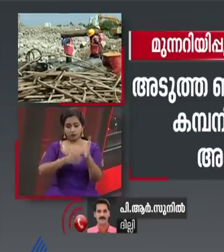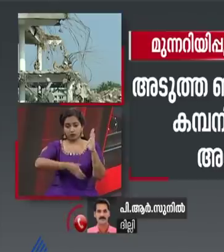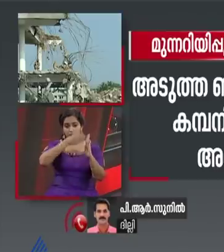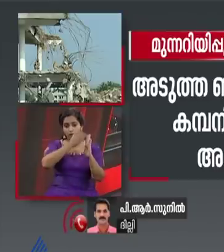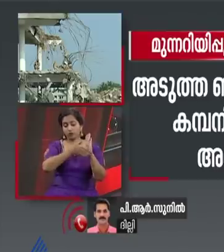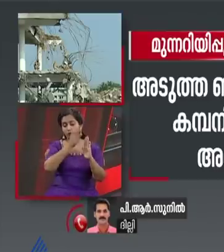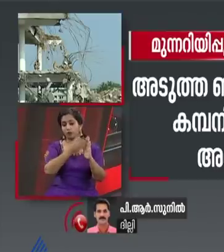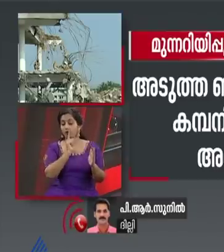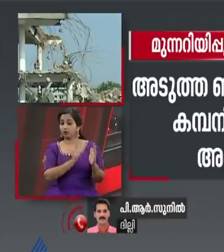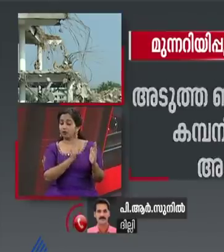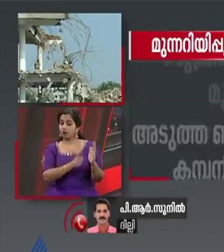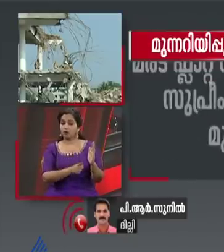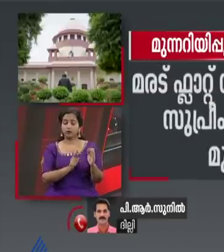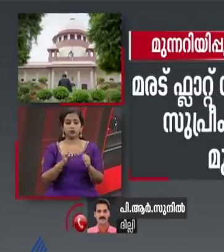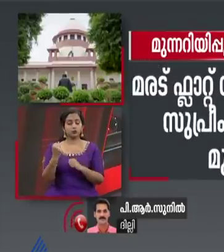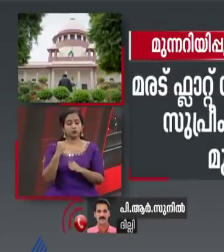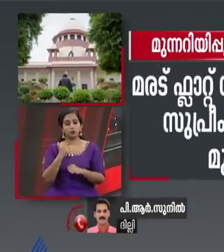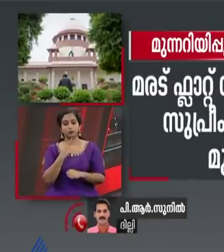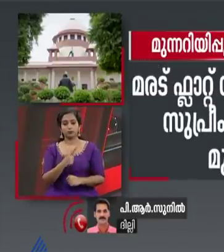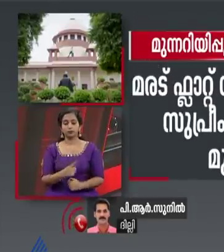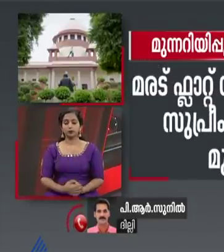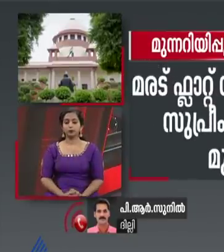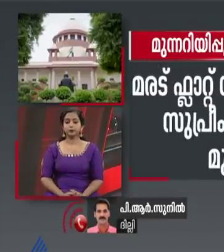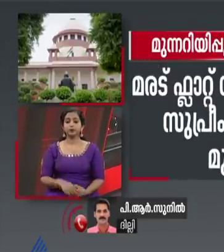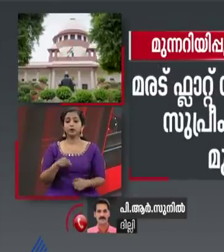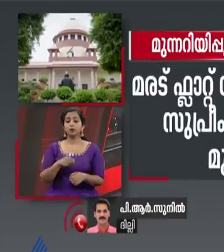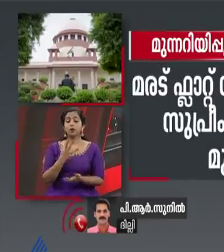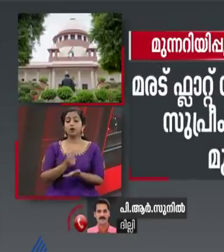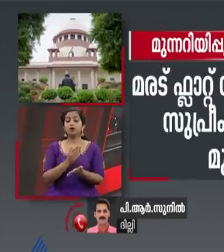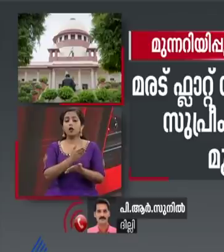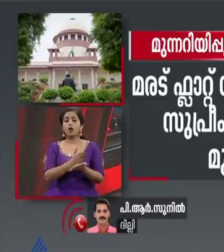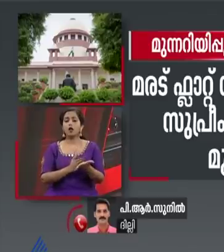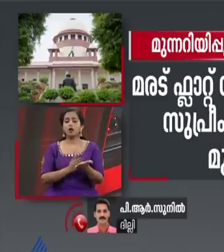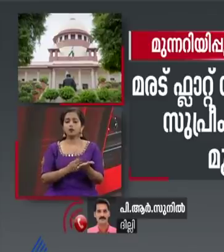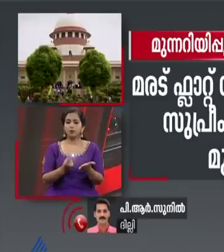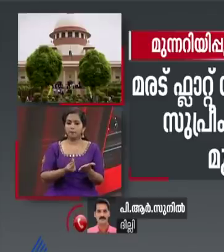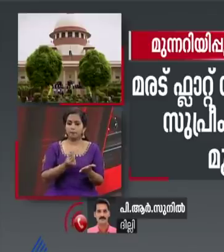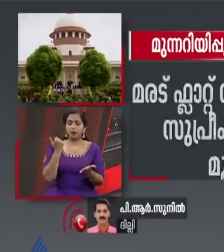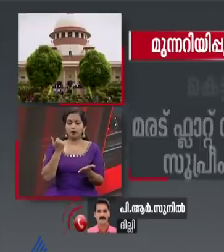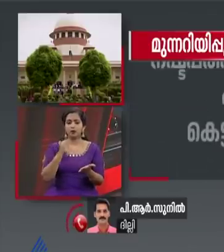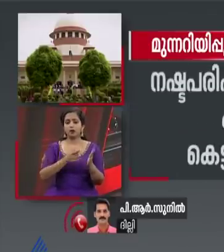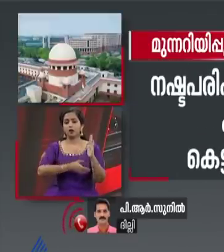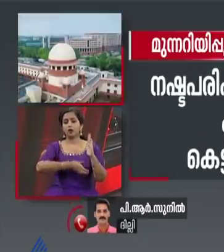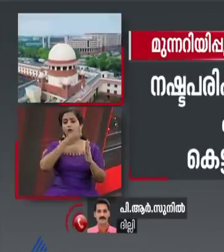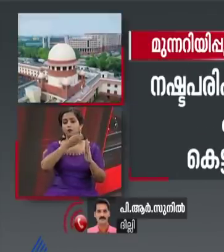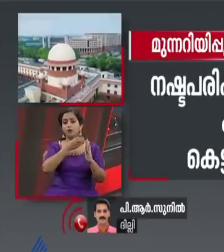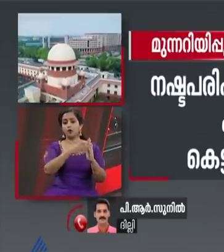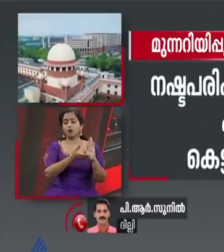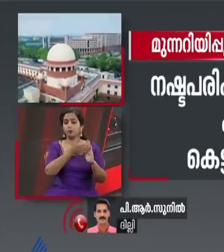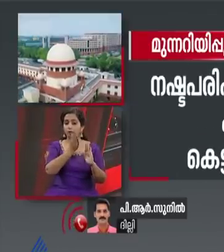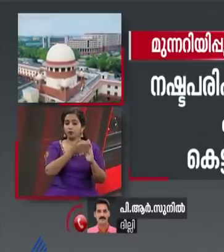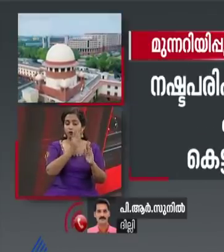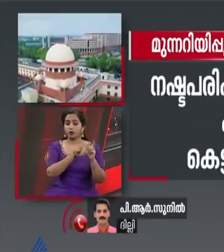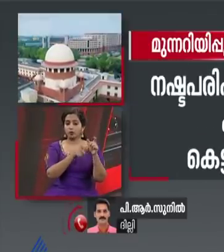തന്നെയാണ് നൽകിയിരിക്കുന്നത്. ഇപ്പോൾ ആകെ ആവശ്യമായ തുകയുടെ പകുതി തുക ഉടൻ തന്നെ ഫ്ളാറ്റ് നിർമ്മാതാക്കൾ കെട്ടിവെക്കണം. അങ്ങനെ കെട്ടിവെച്ചില്ല